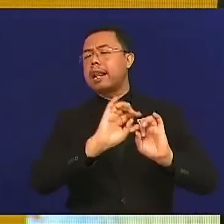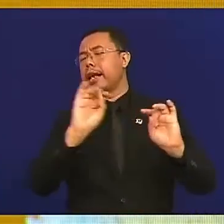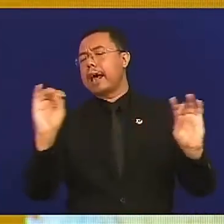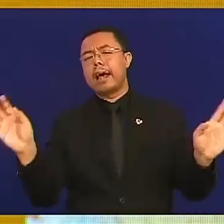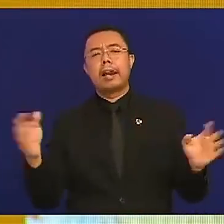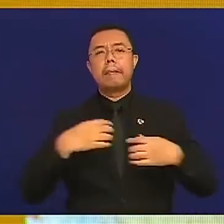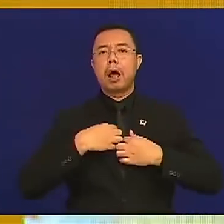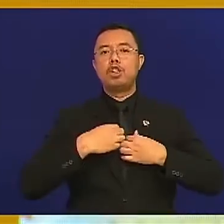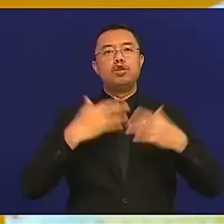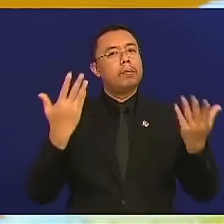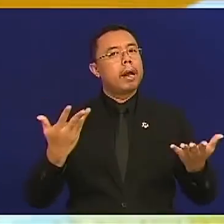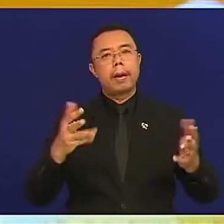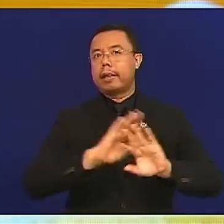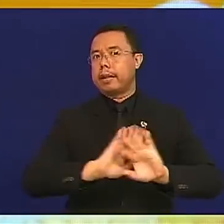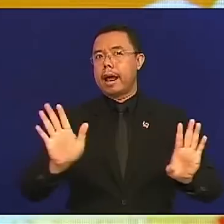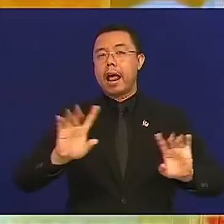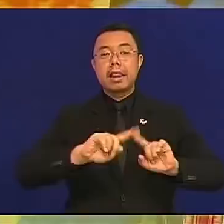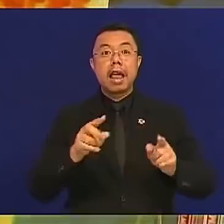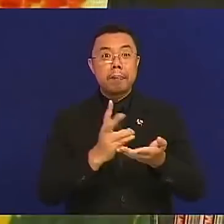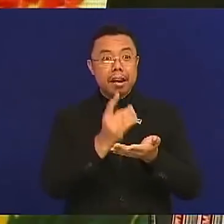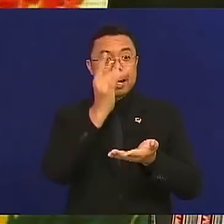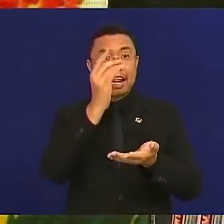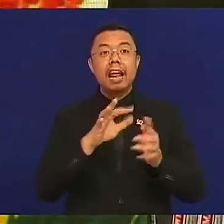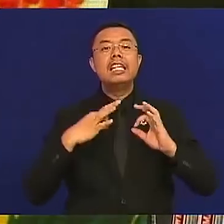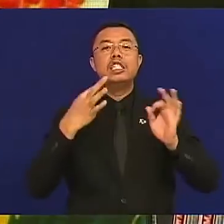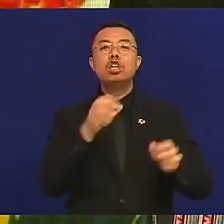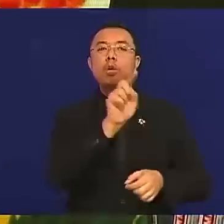bagaimana bajunya. Tetapi nilai jiwanya.